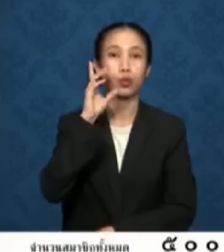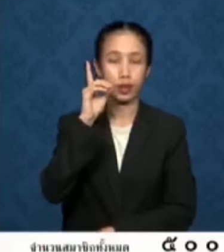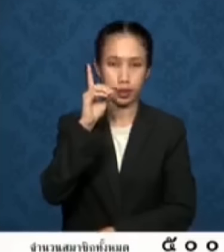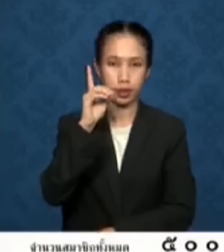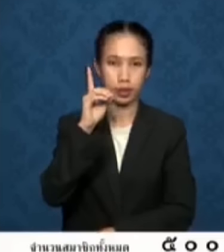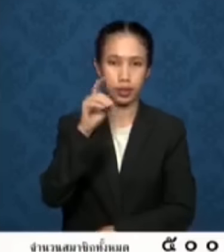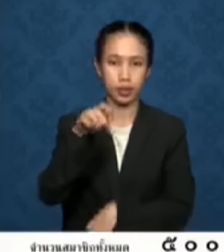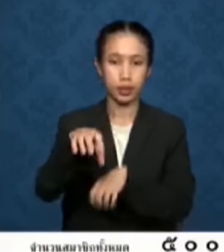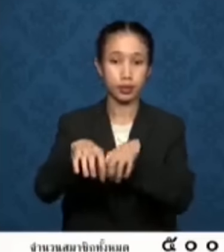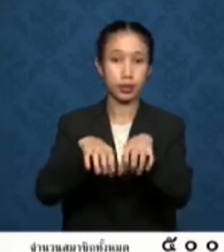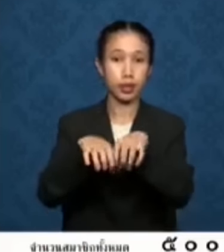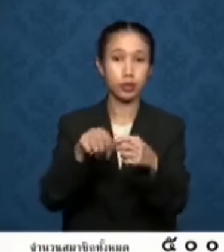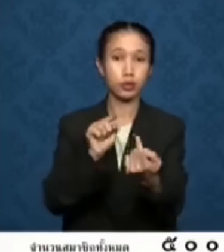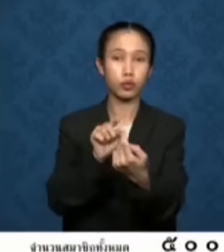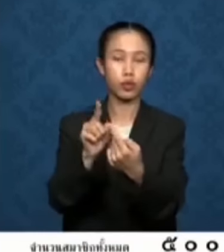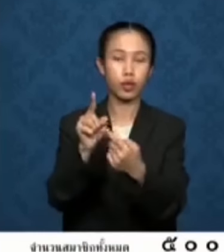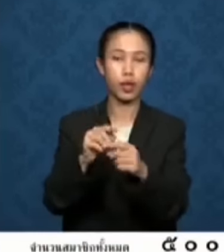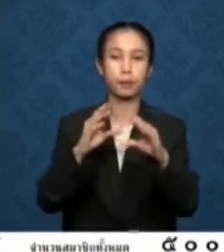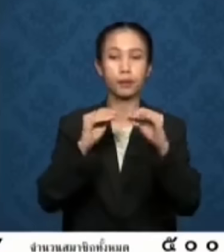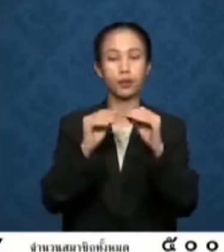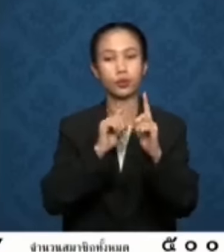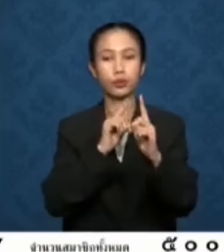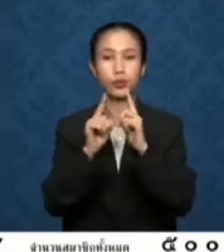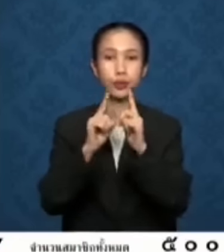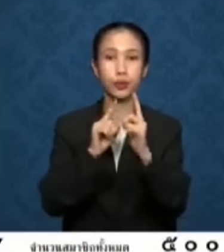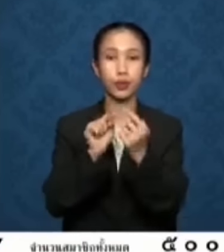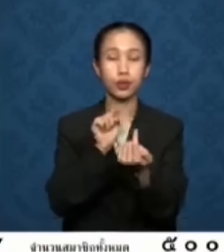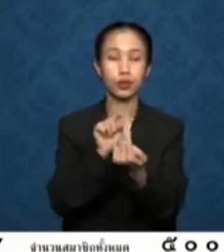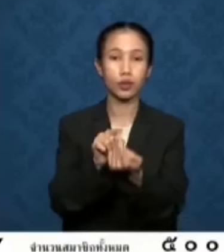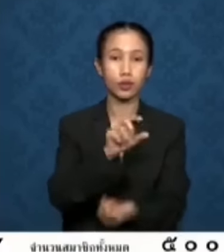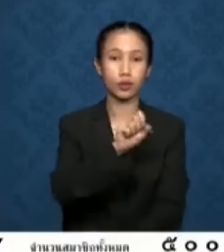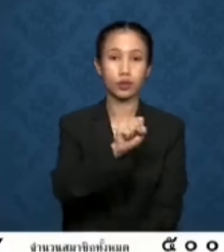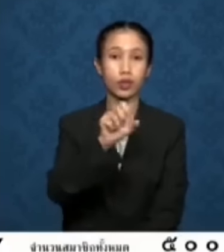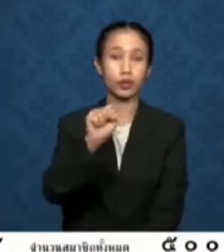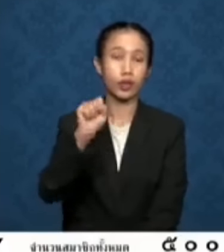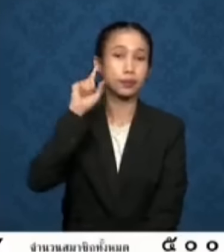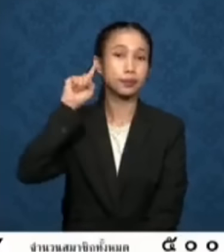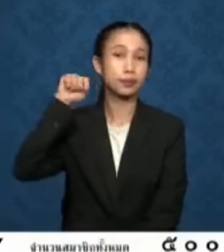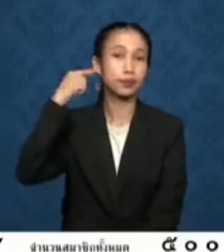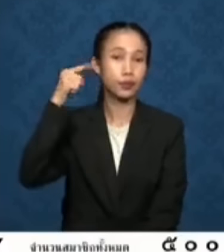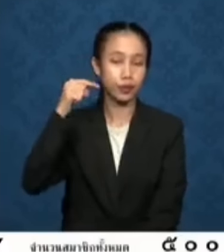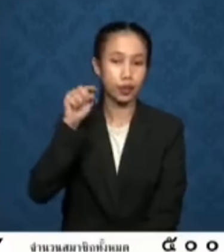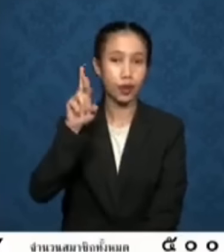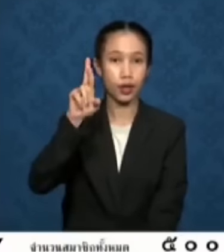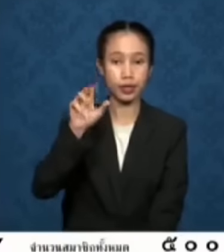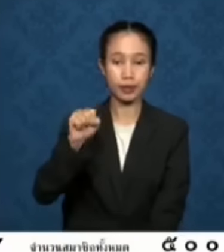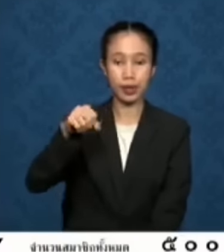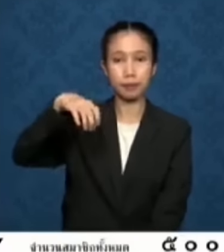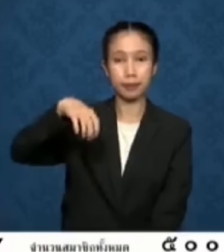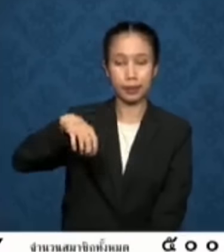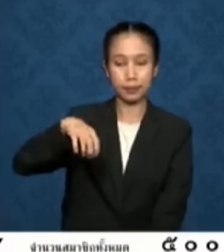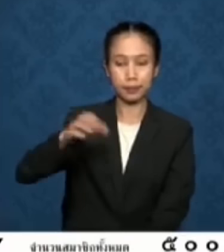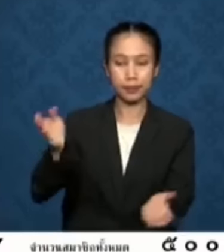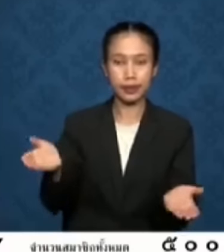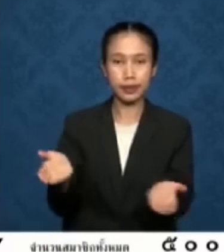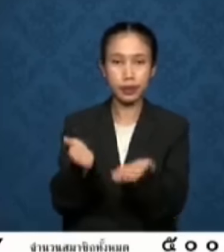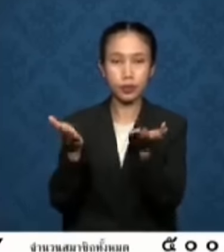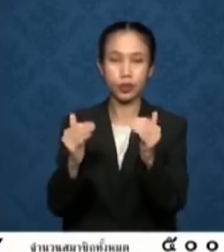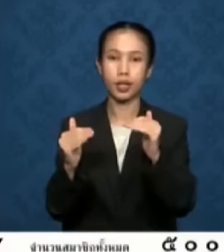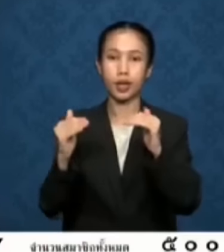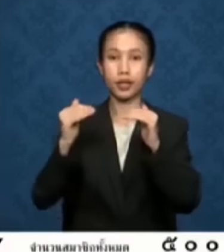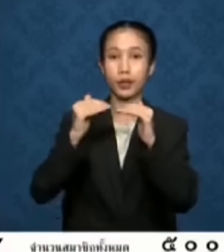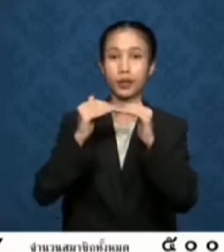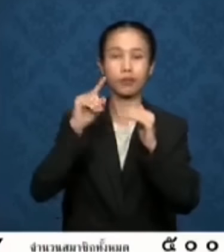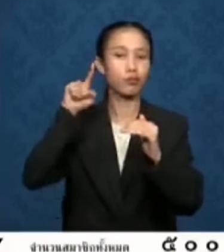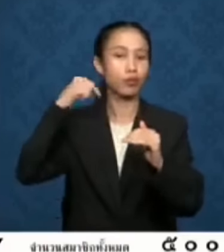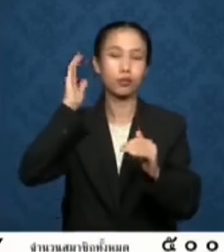จัดเสวนาในเรื่องของบทบาทสมาชิกผู้แทนราษฎรหญิงในรัฐสภาไทยเพื่อผลักดันให้เกิดความเท่าเทียมทางเพ